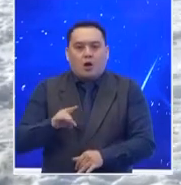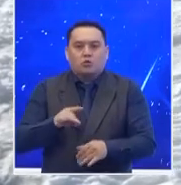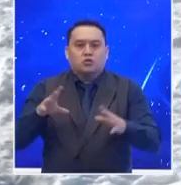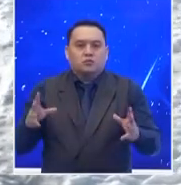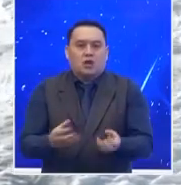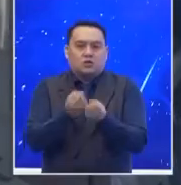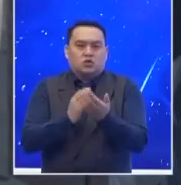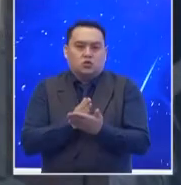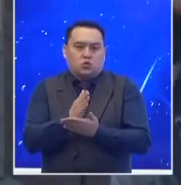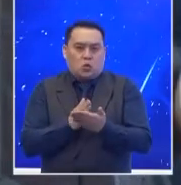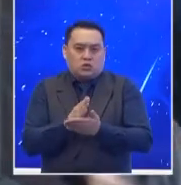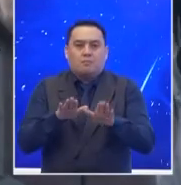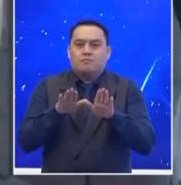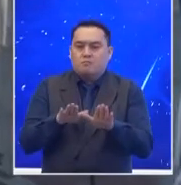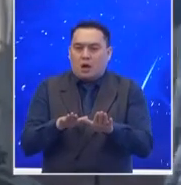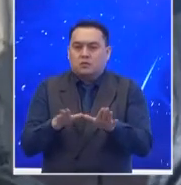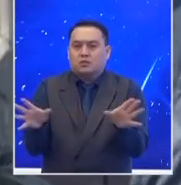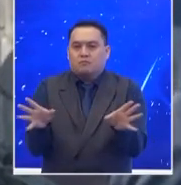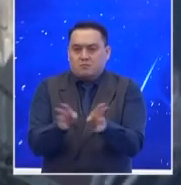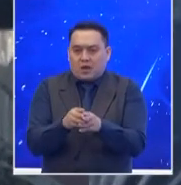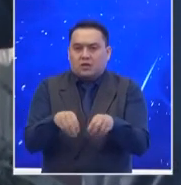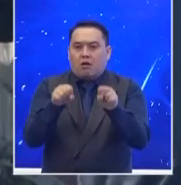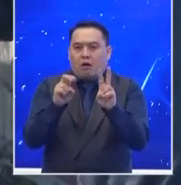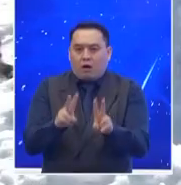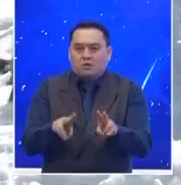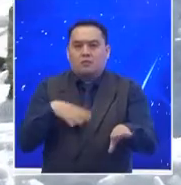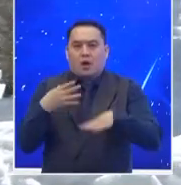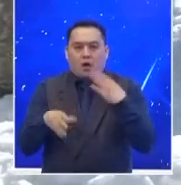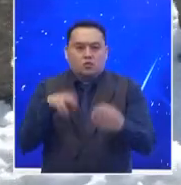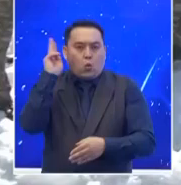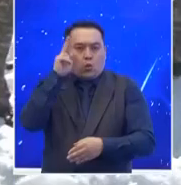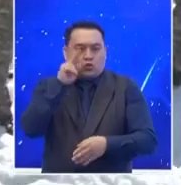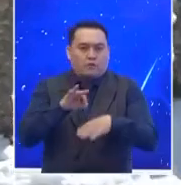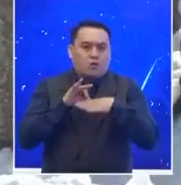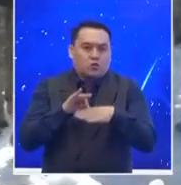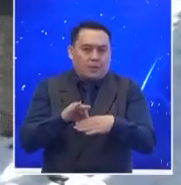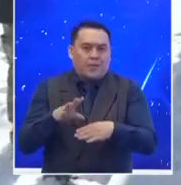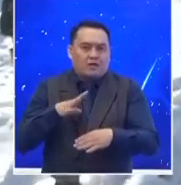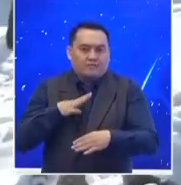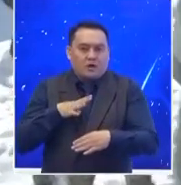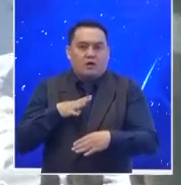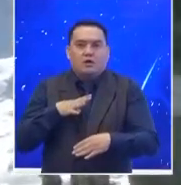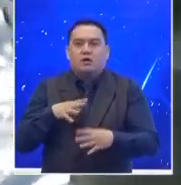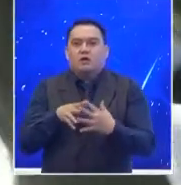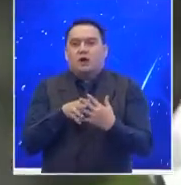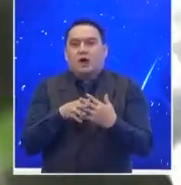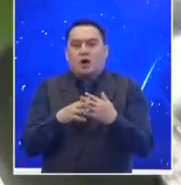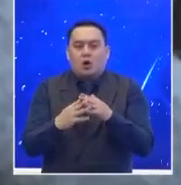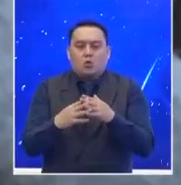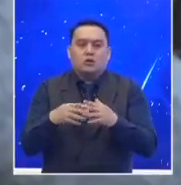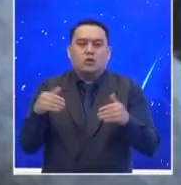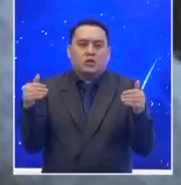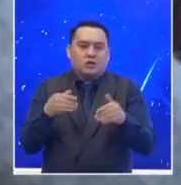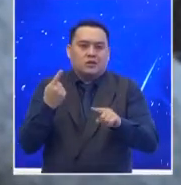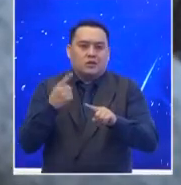бөлімі жергілікті атқарушы органдармен бірлесіп арнайы тактикалық оқу жаттығу өткізді. Оларға Санжар Жандосов атындағы